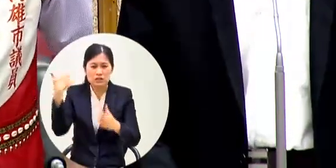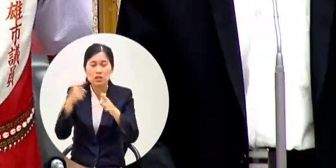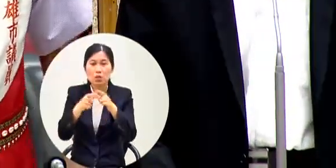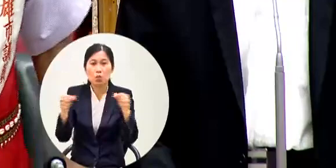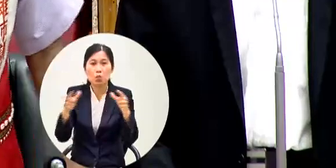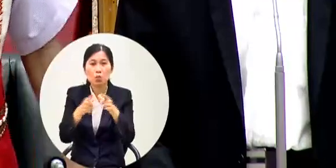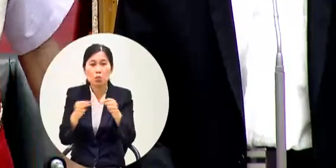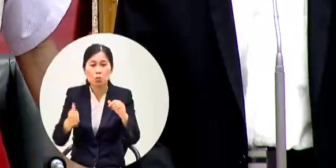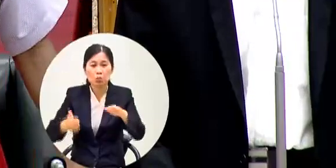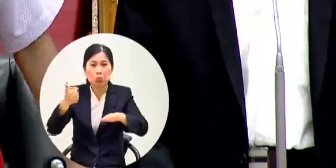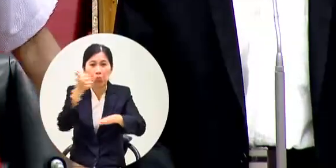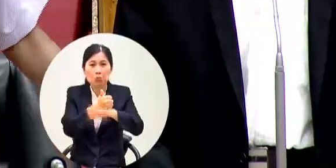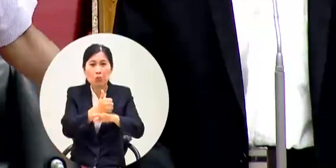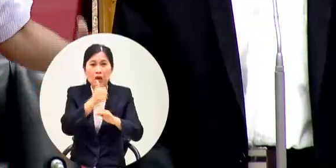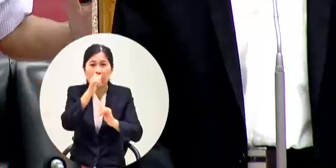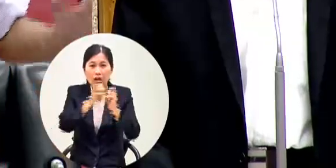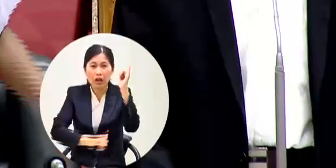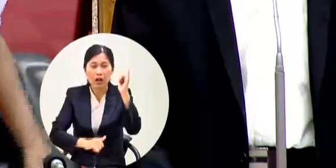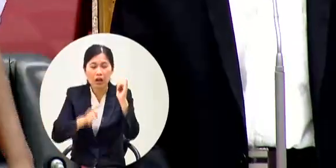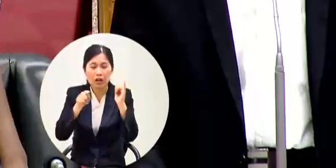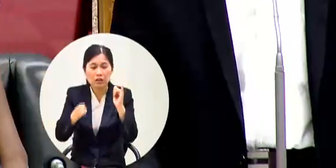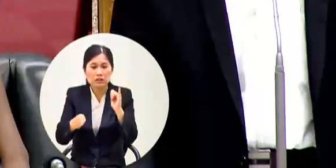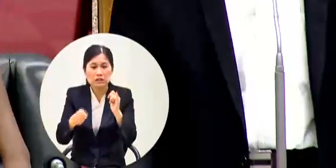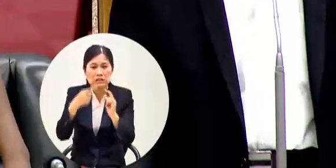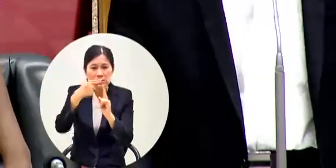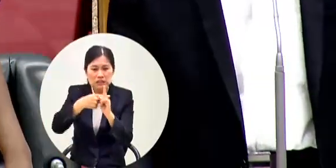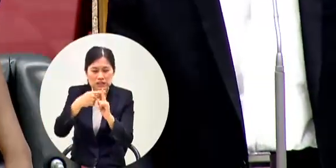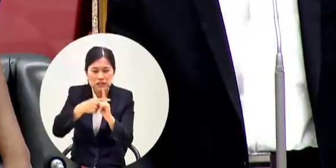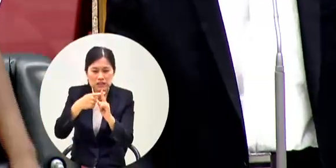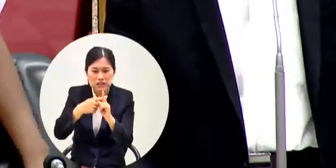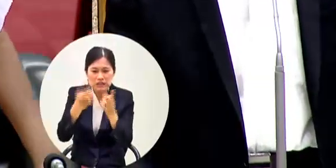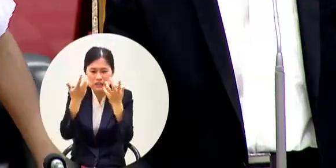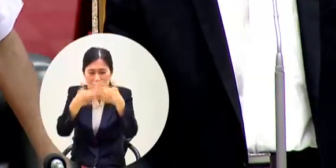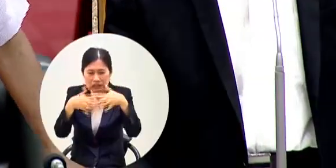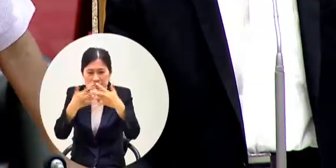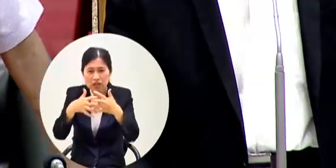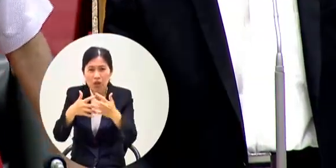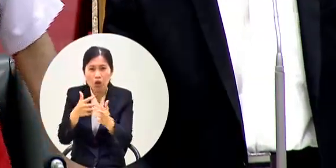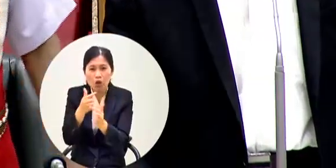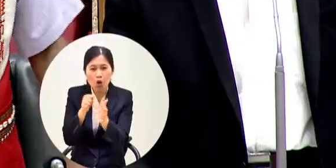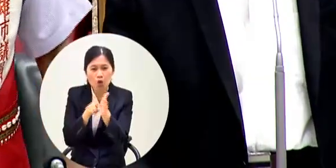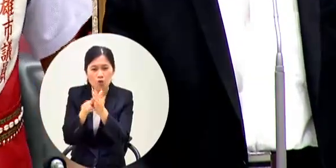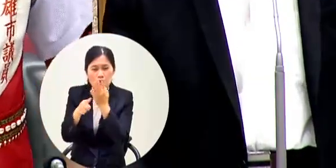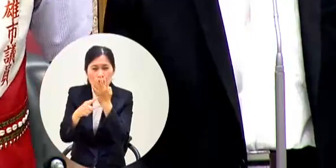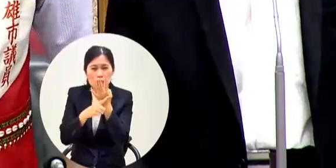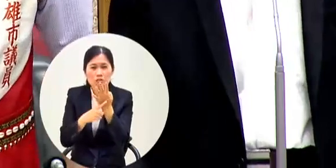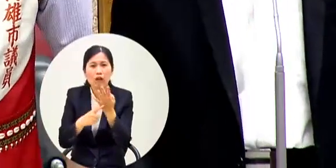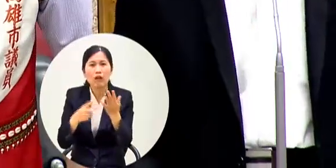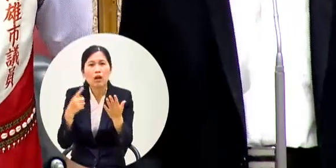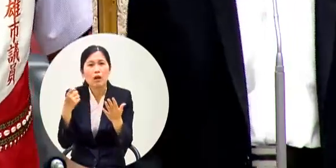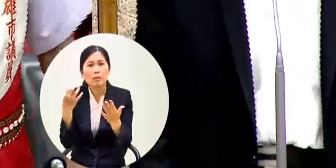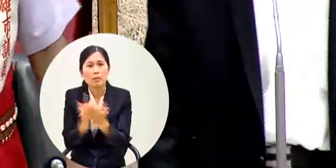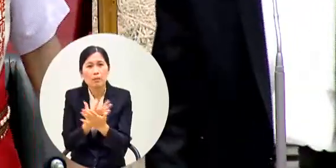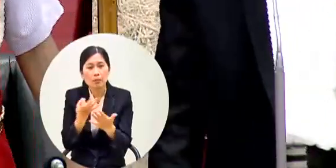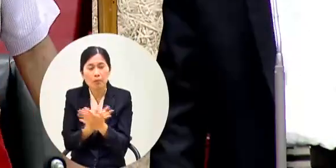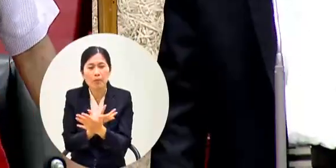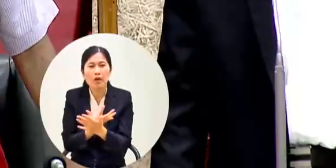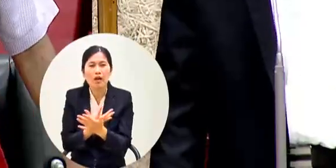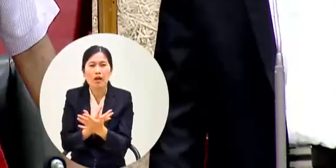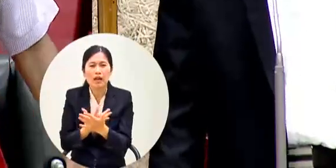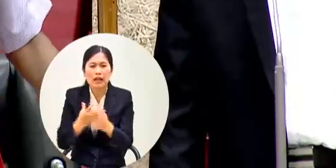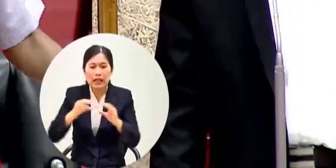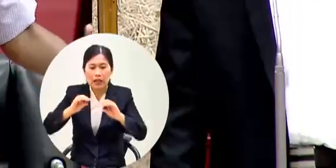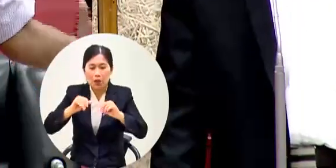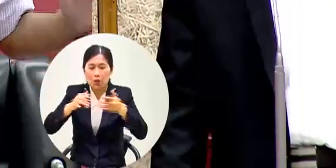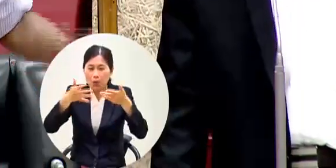把原住民这个偏远地区的住宅区把它划分出来了吗？从